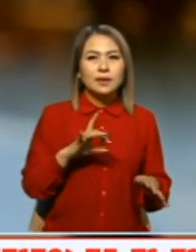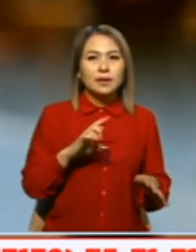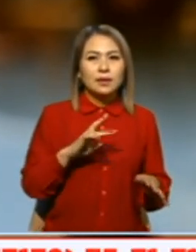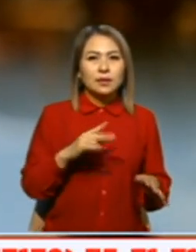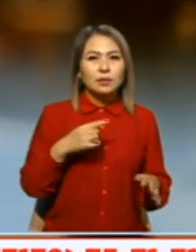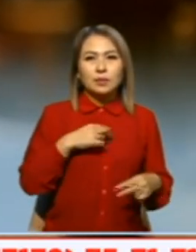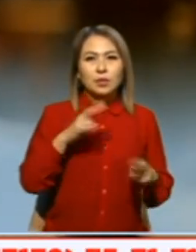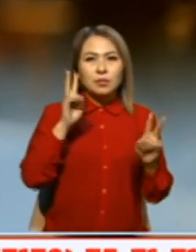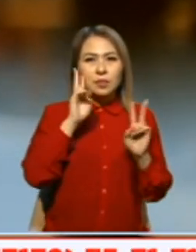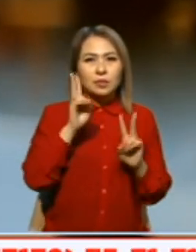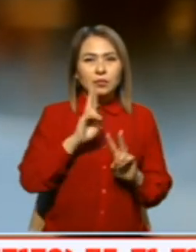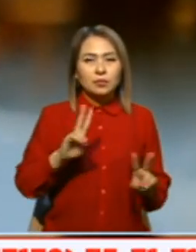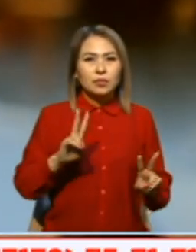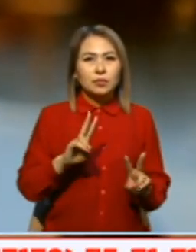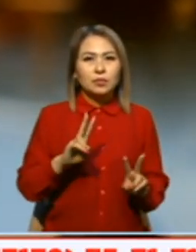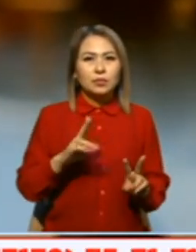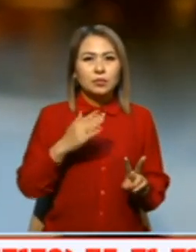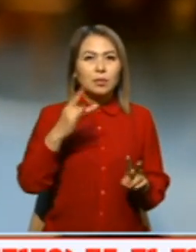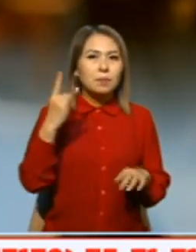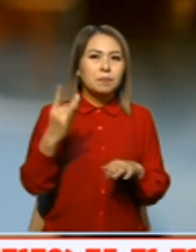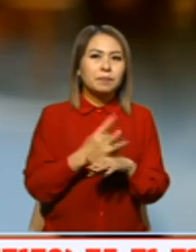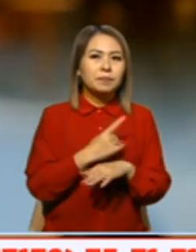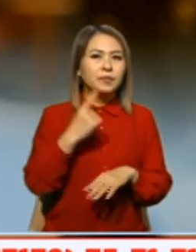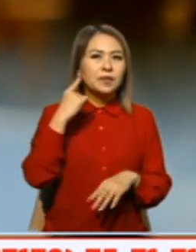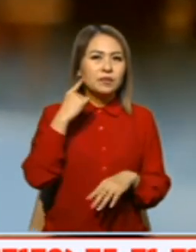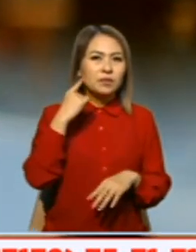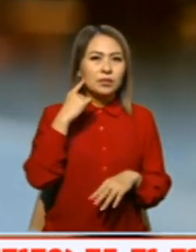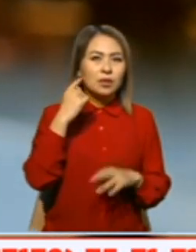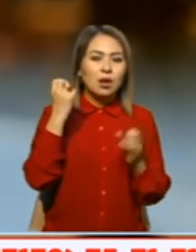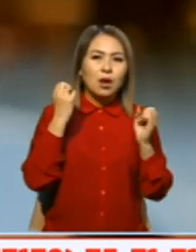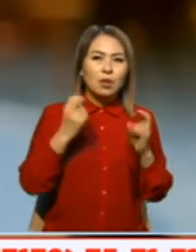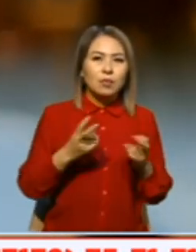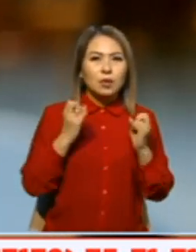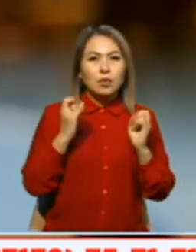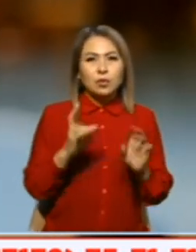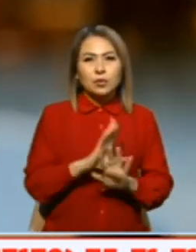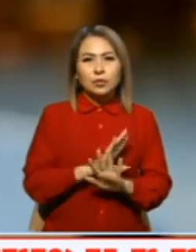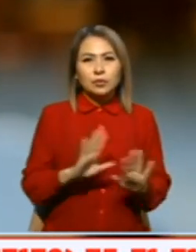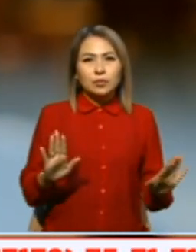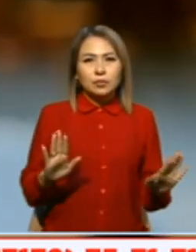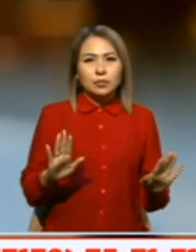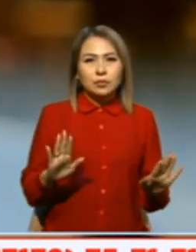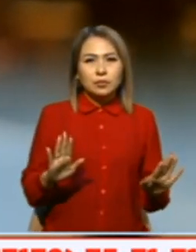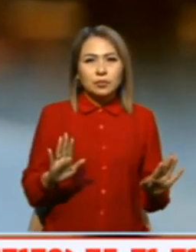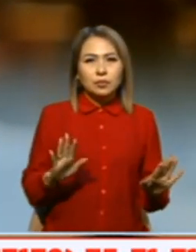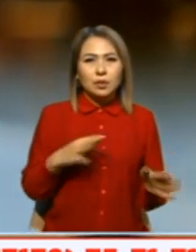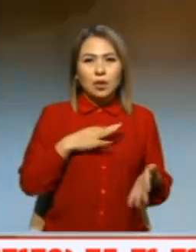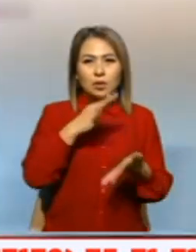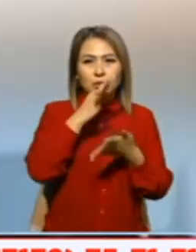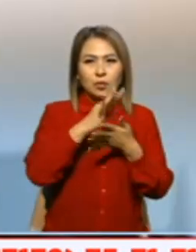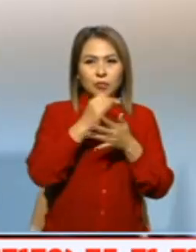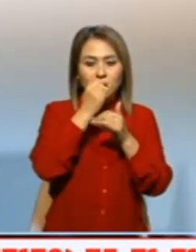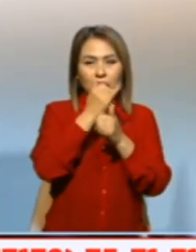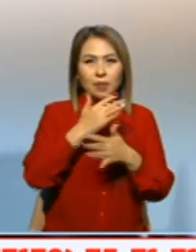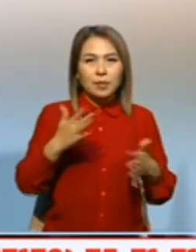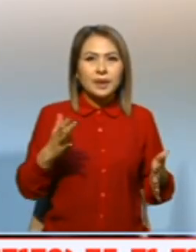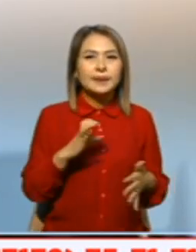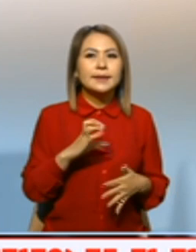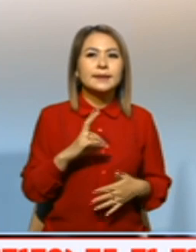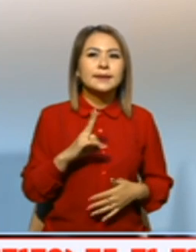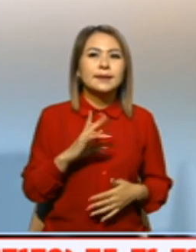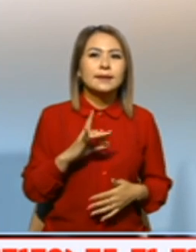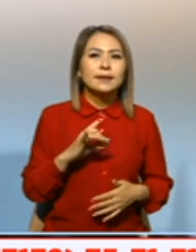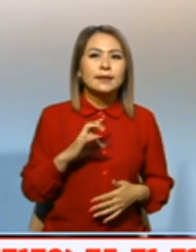екенін білмеймін. Оны сізден бірінші рет естіп тұрмын. Және ол қауіпті ма, жоқ қауіпсіз ба, ол жағына жауап бере алмаймын. Скринингті